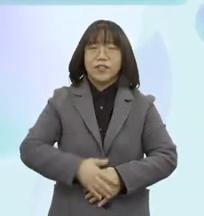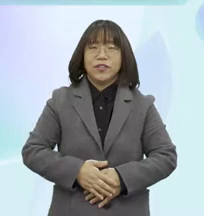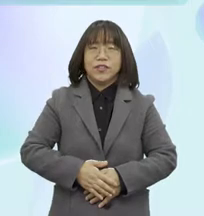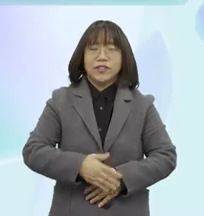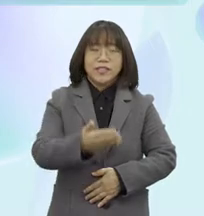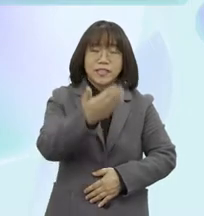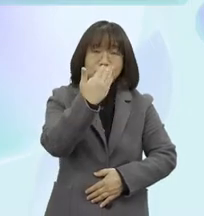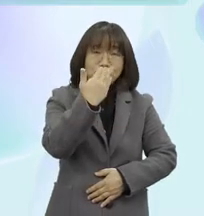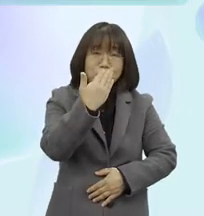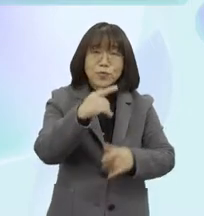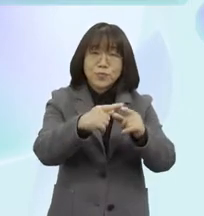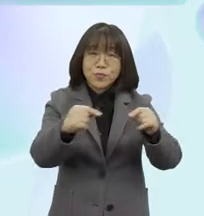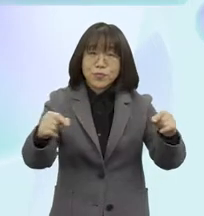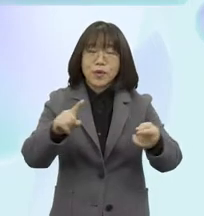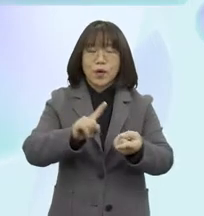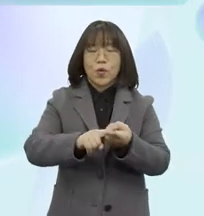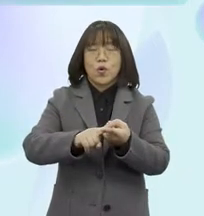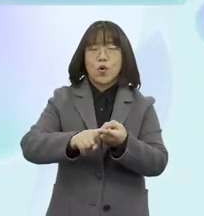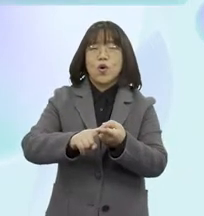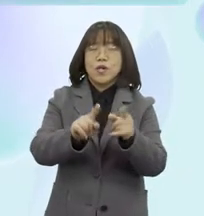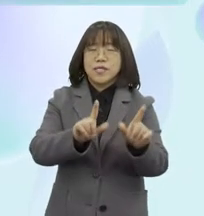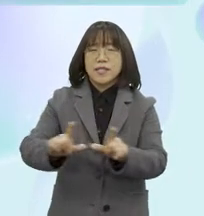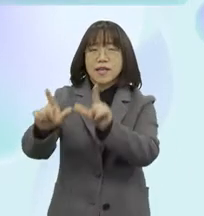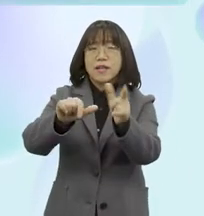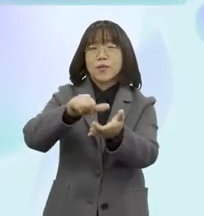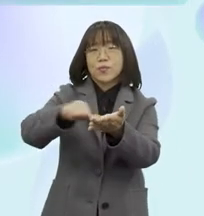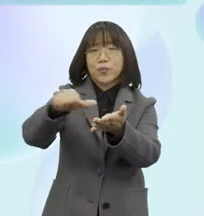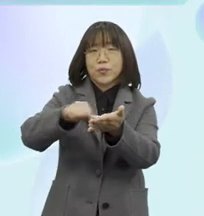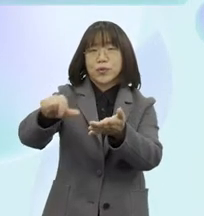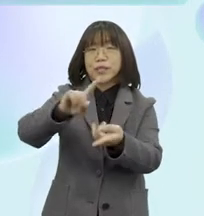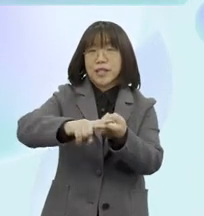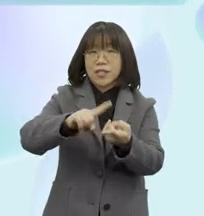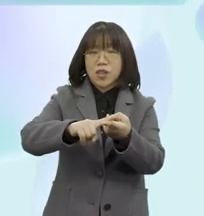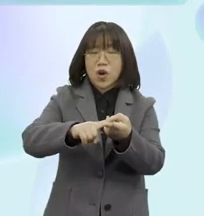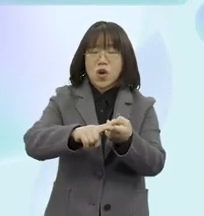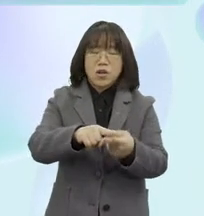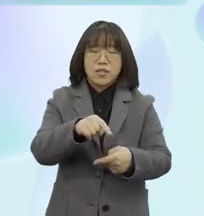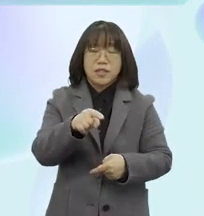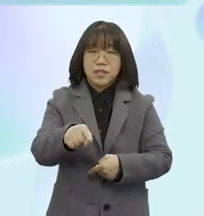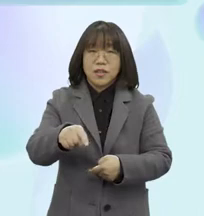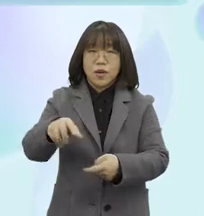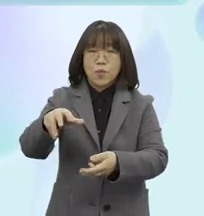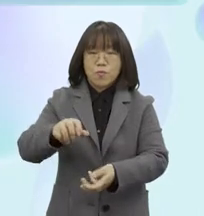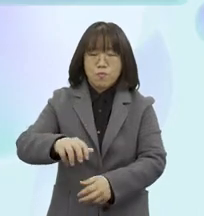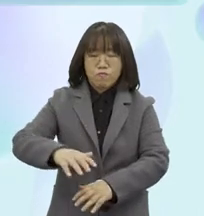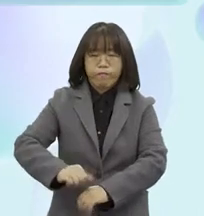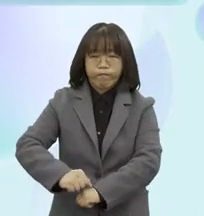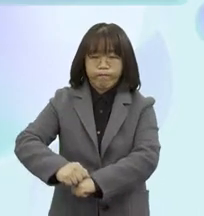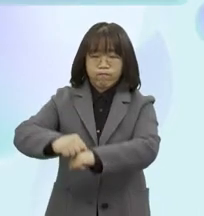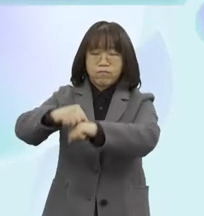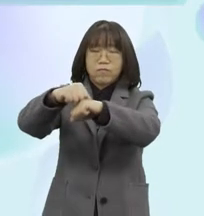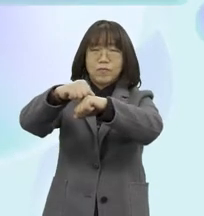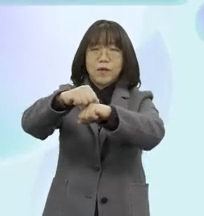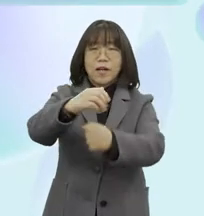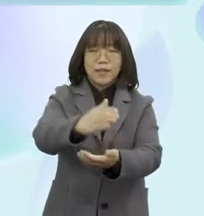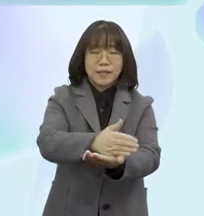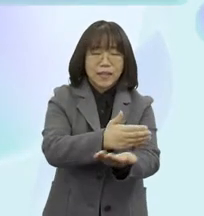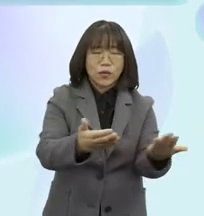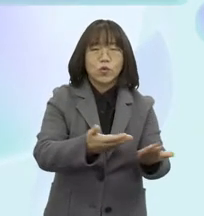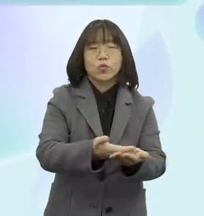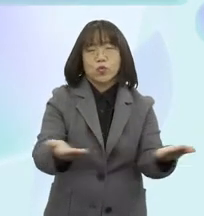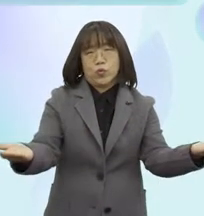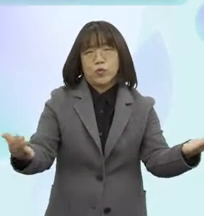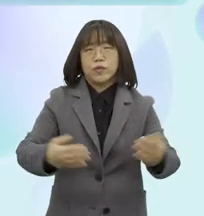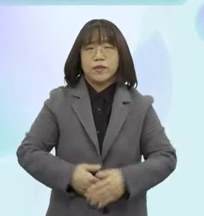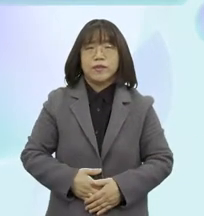보관에 식품과 생활 용품은 푸드뱅크 마켓이 라에서 우리 주변 어려운 소외 이웃들에게 전달되며 큰 나눔의 역할을 해